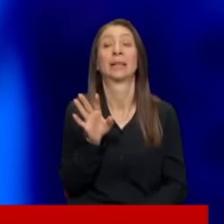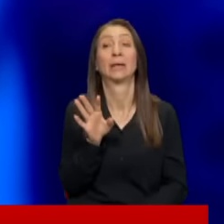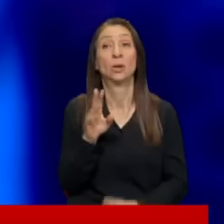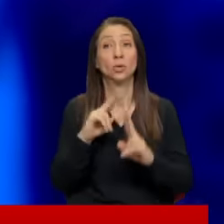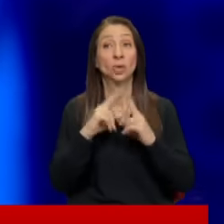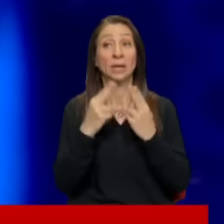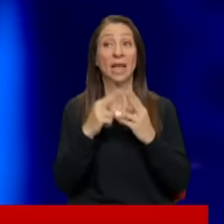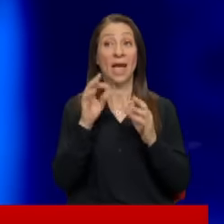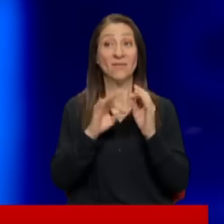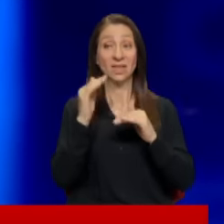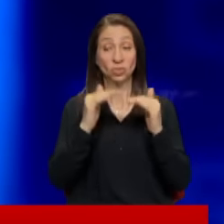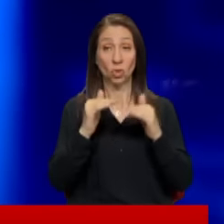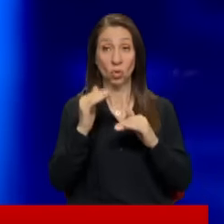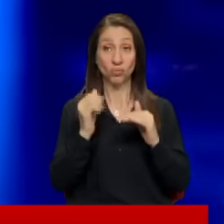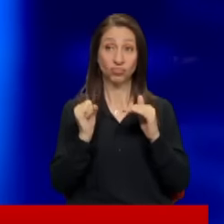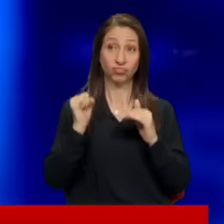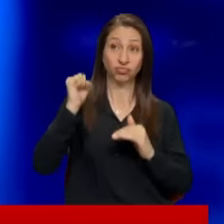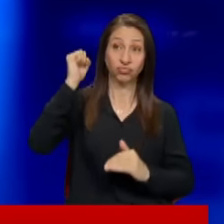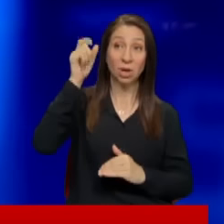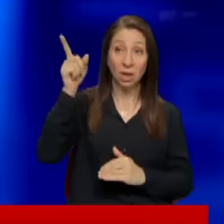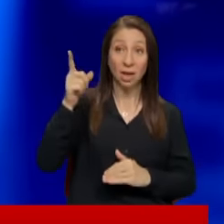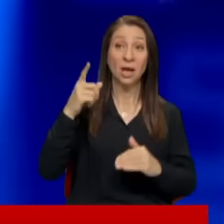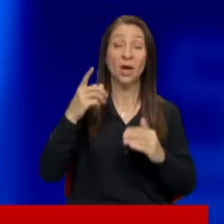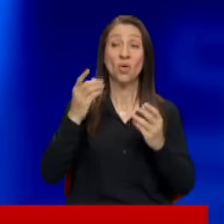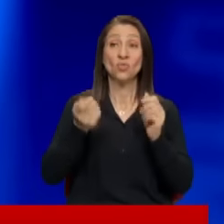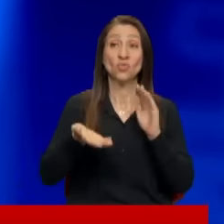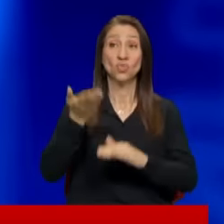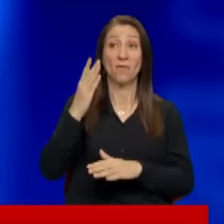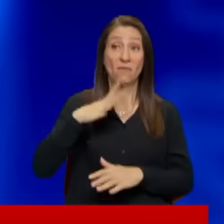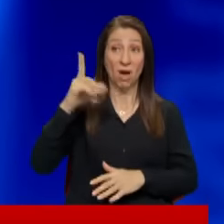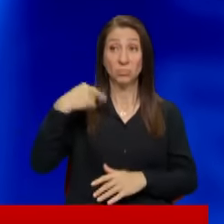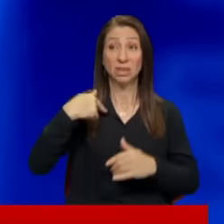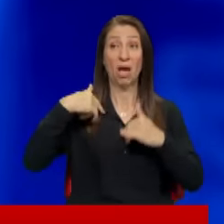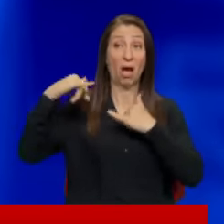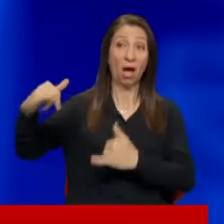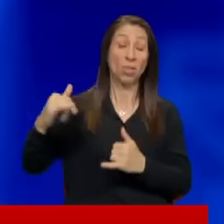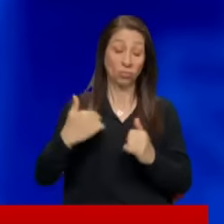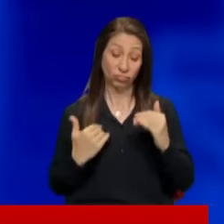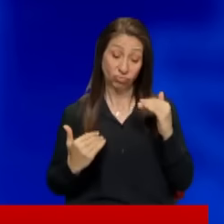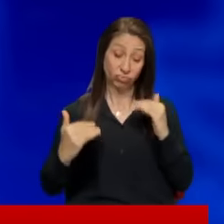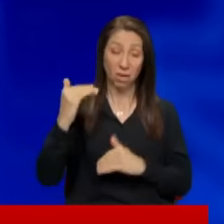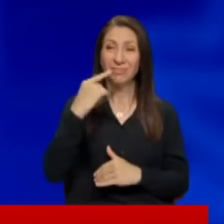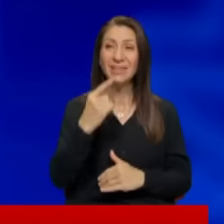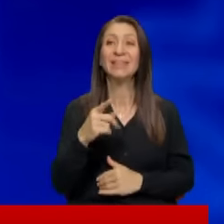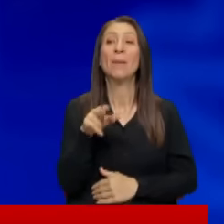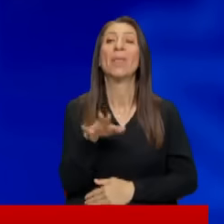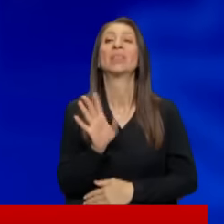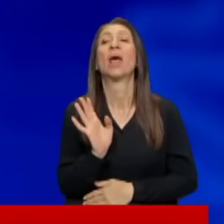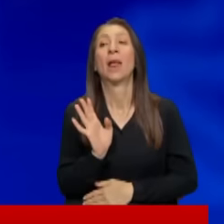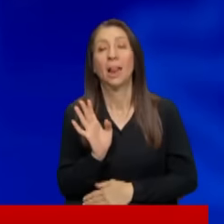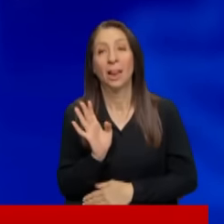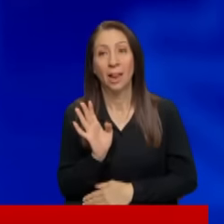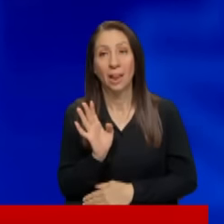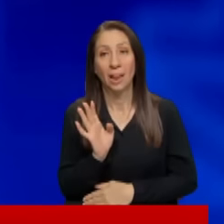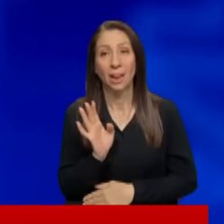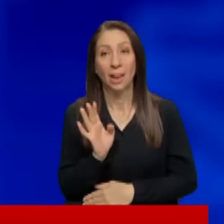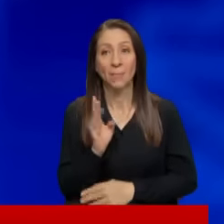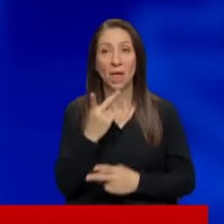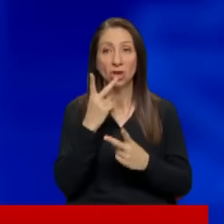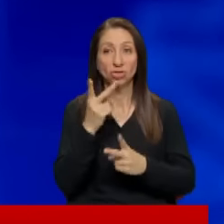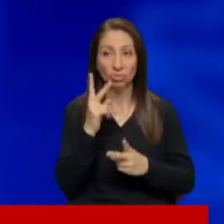Dünyada enflasyon, enerji enflasyonu, dünyada enflasyon yükseldiği için bizde de enflasyon yükseliyor gibi bir değerlendirme,